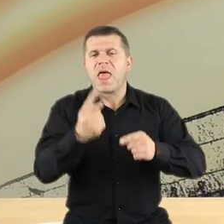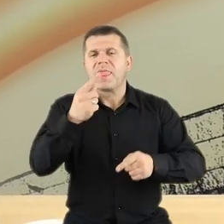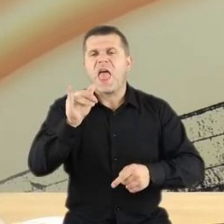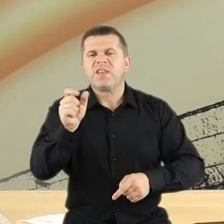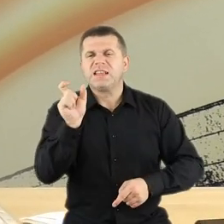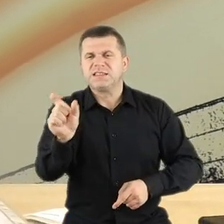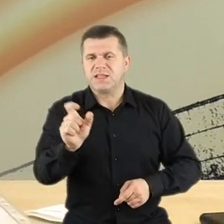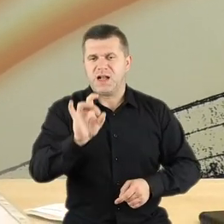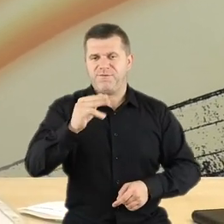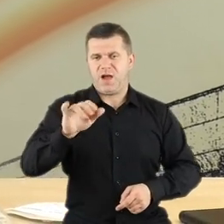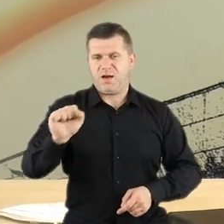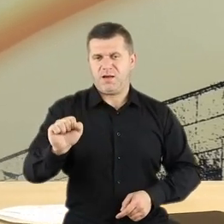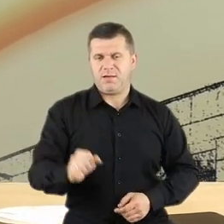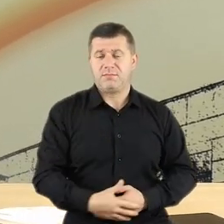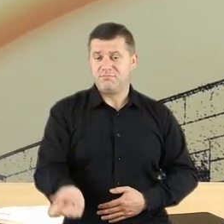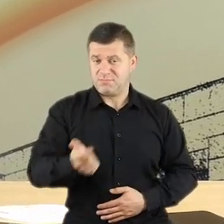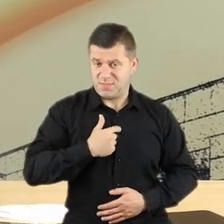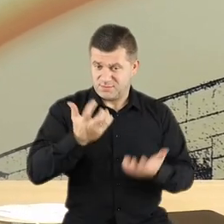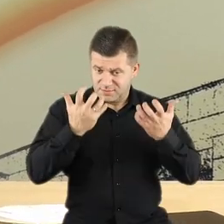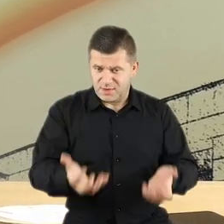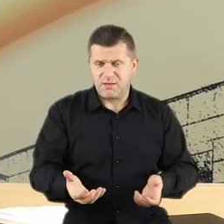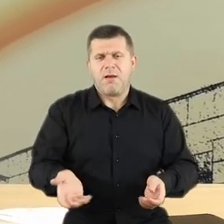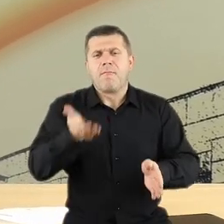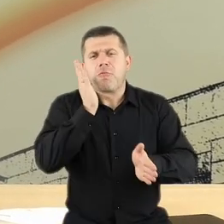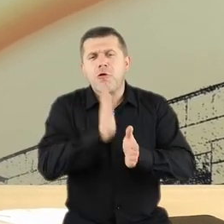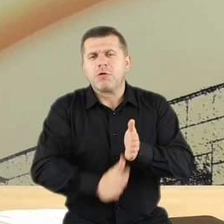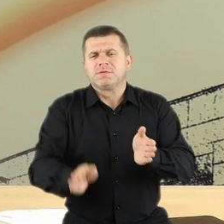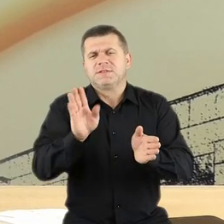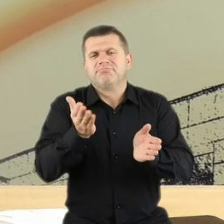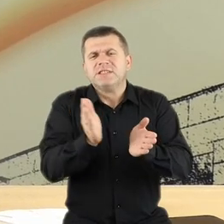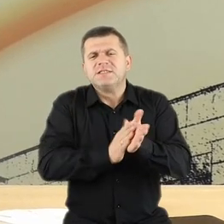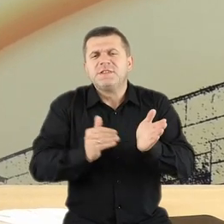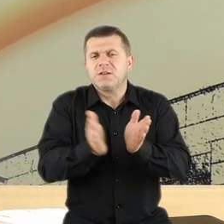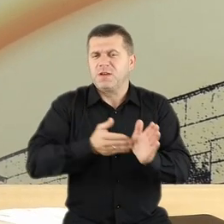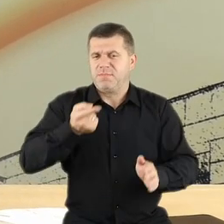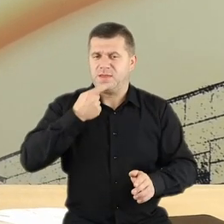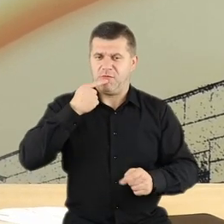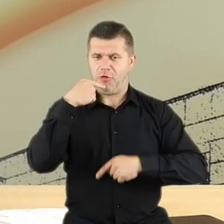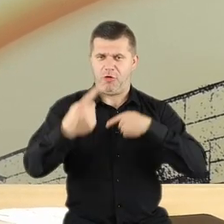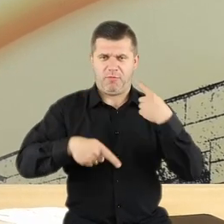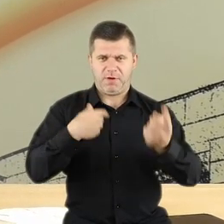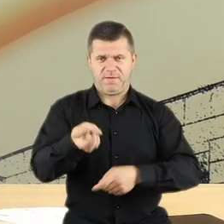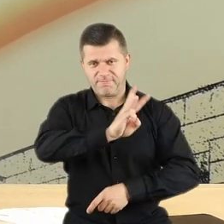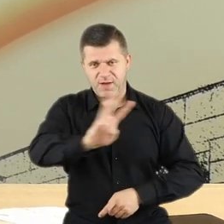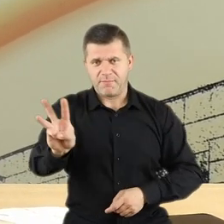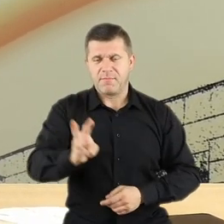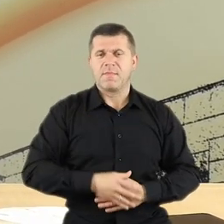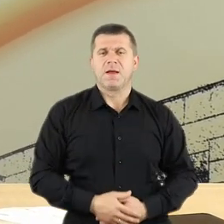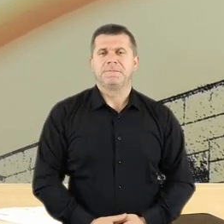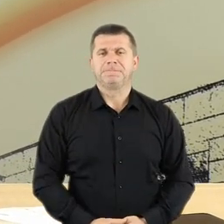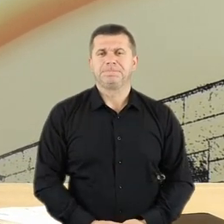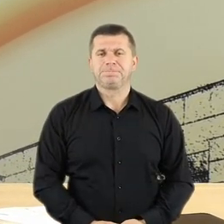gwary No ja chcę prostym zwykłym językiem o powiedzieć wam jak